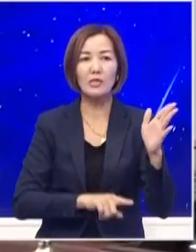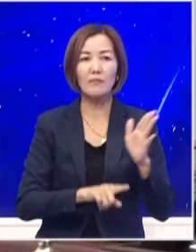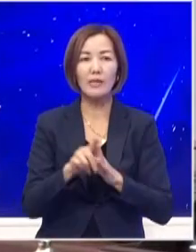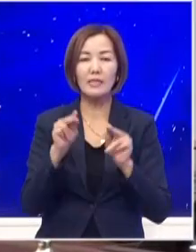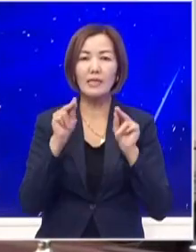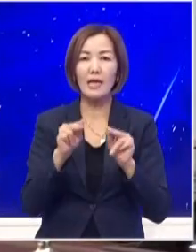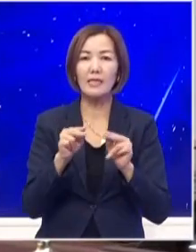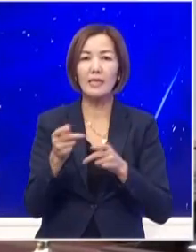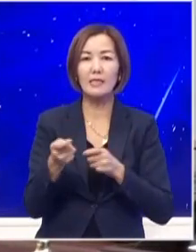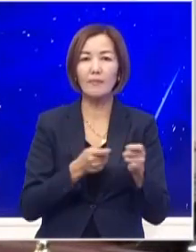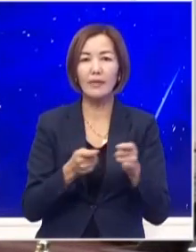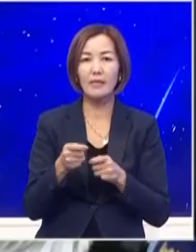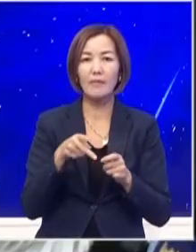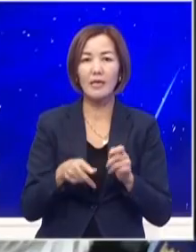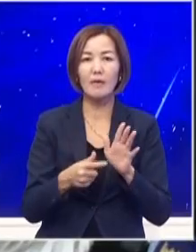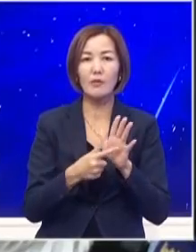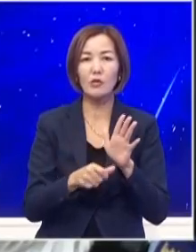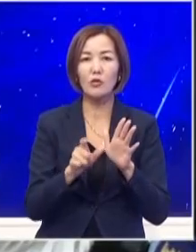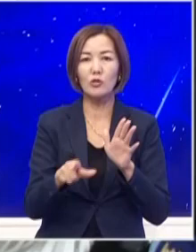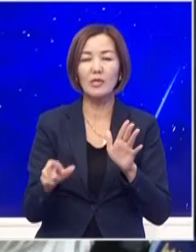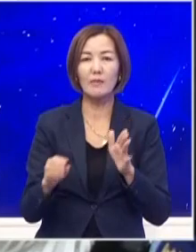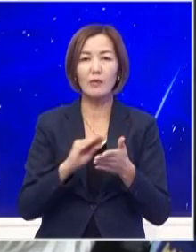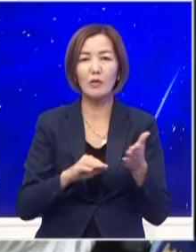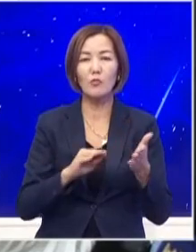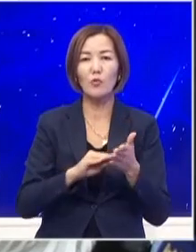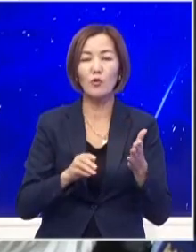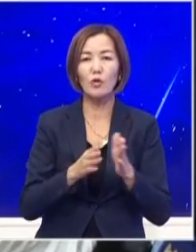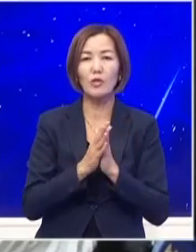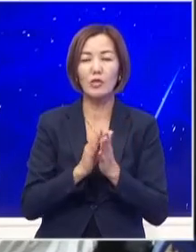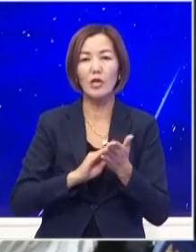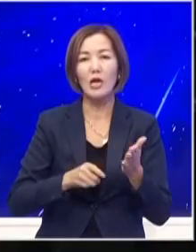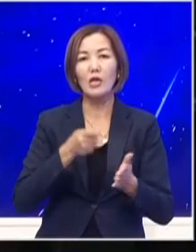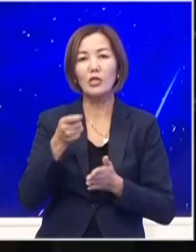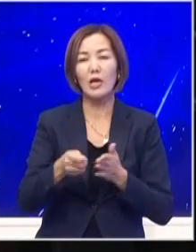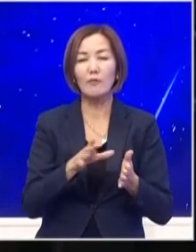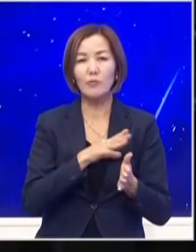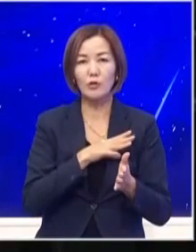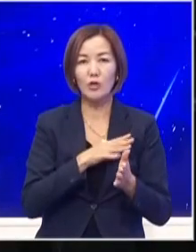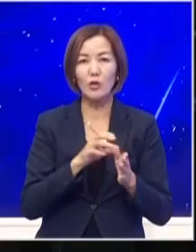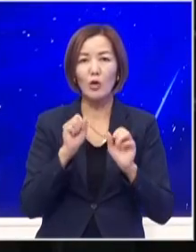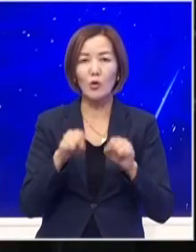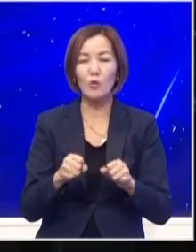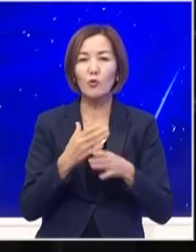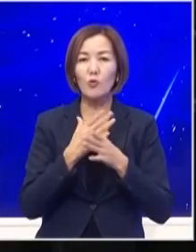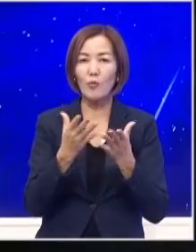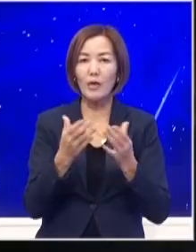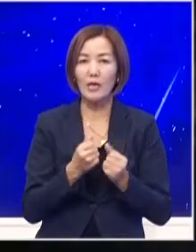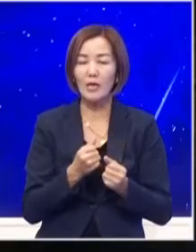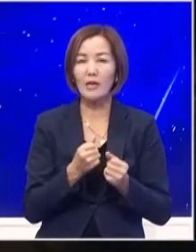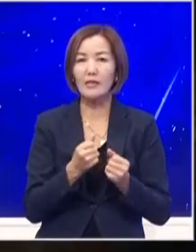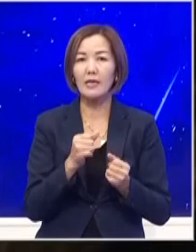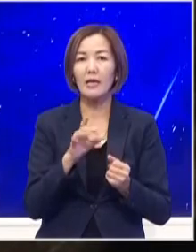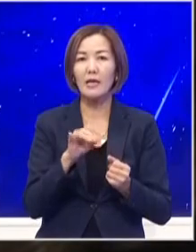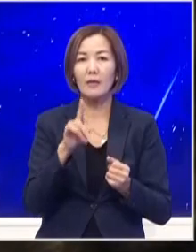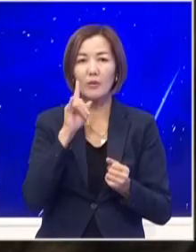Әділет департаментіне 2700 азаматтан өтініш шағым түскен. Құқықтық көмек сұрағандармен басым бөлігі еңбекші қазақ